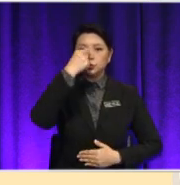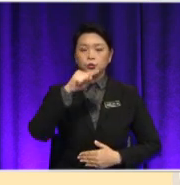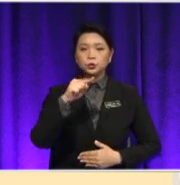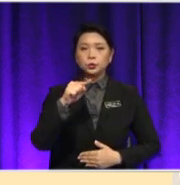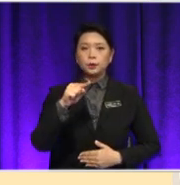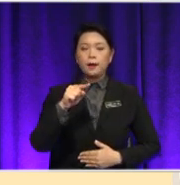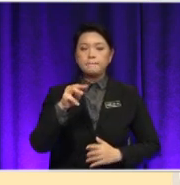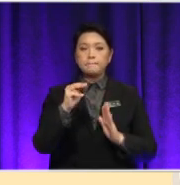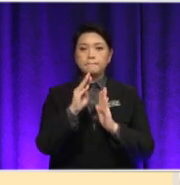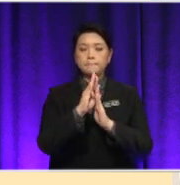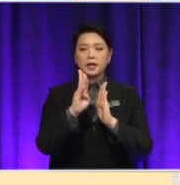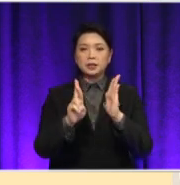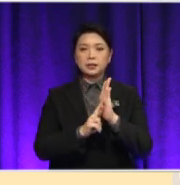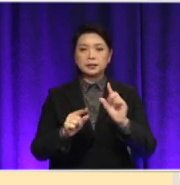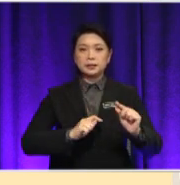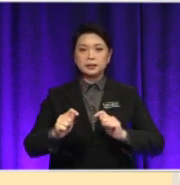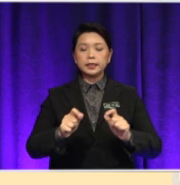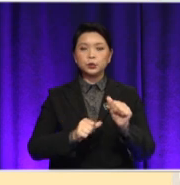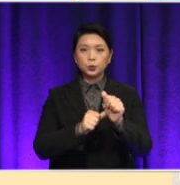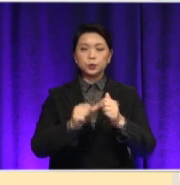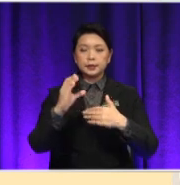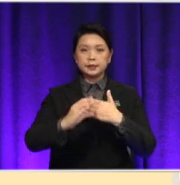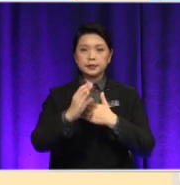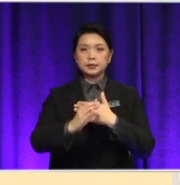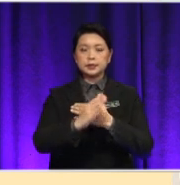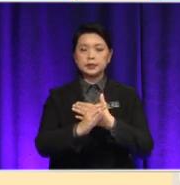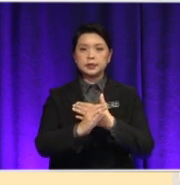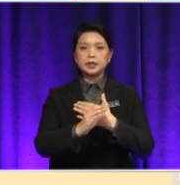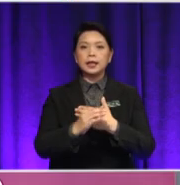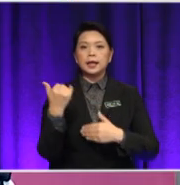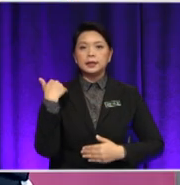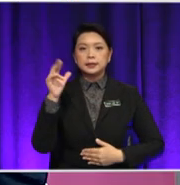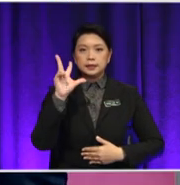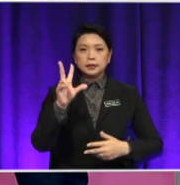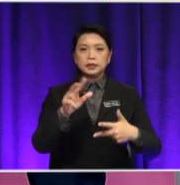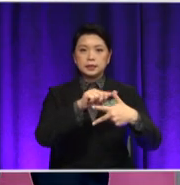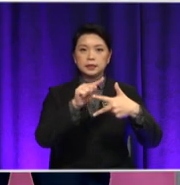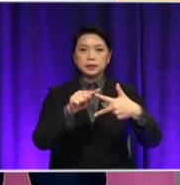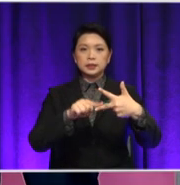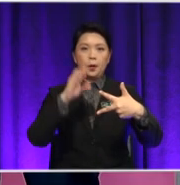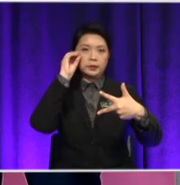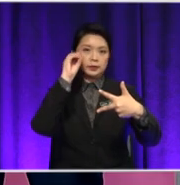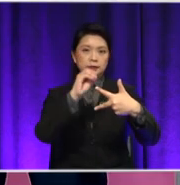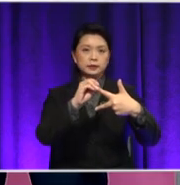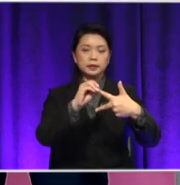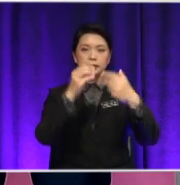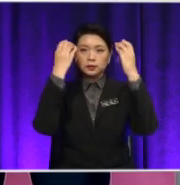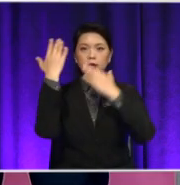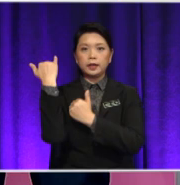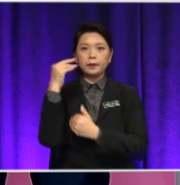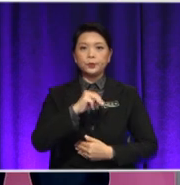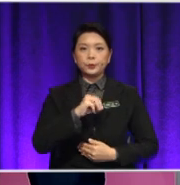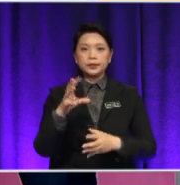bertindak mengikut kecederaan. Alright. Okay. Inilah tiga objektif yang diharapkan murid dapat mencapainya. Okey,